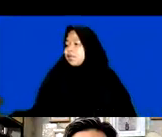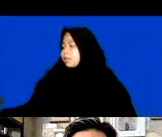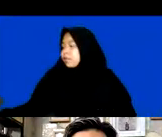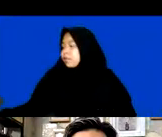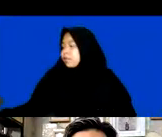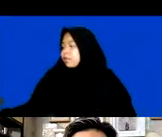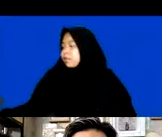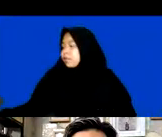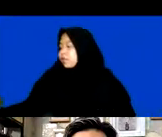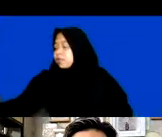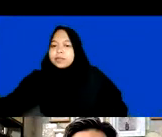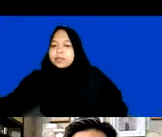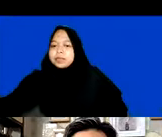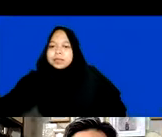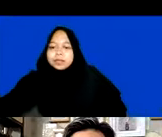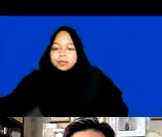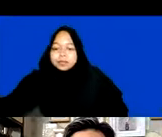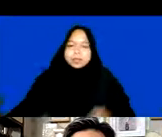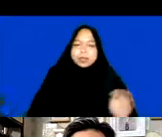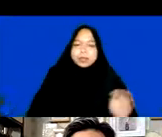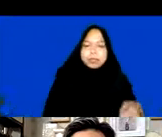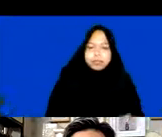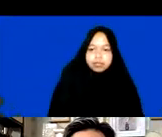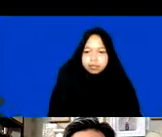Apakah sudah muncul teman-teman?